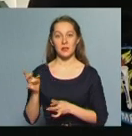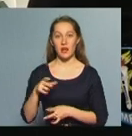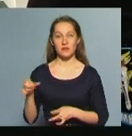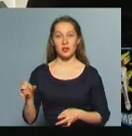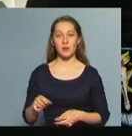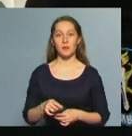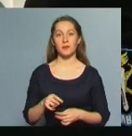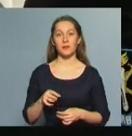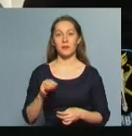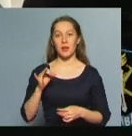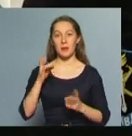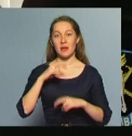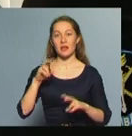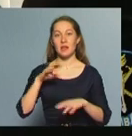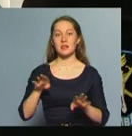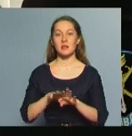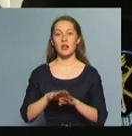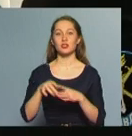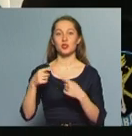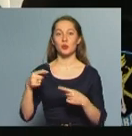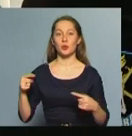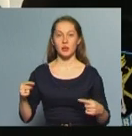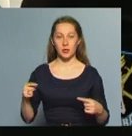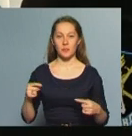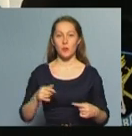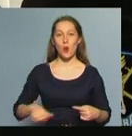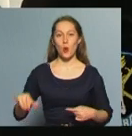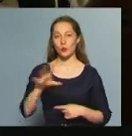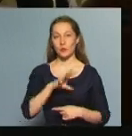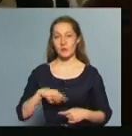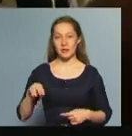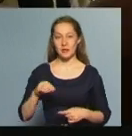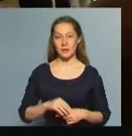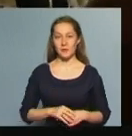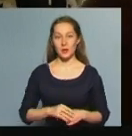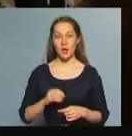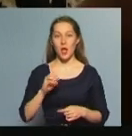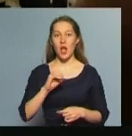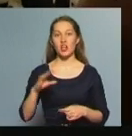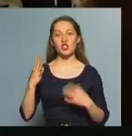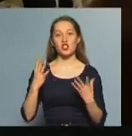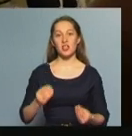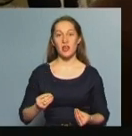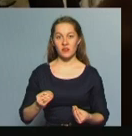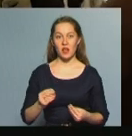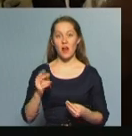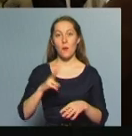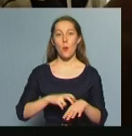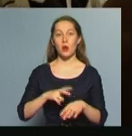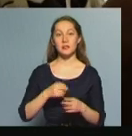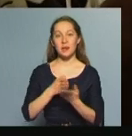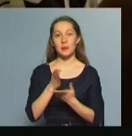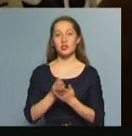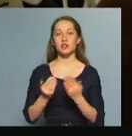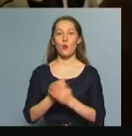проверяются на причастность к другим аналогичным преступлениям, совершенным на территории Удмуртской республики. Ежедневно полицейские сводки пополняются новыми